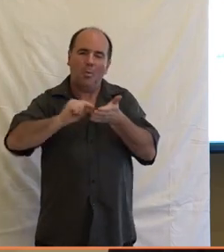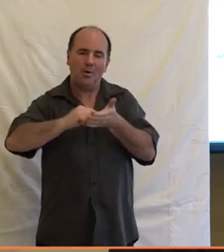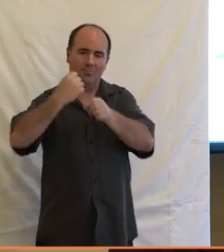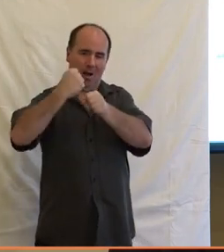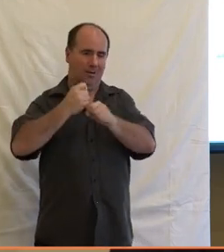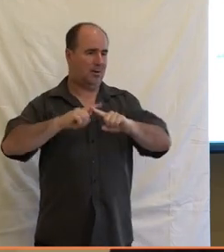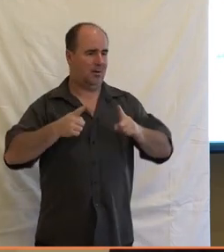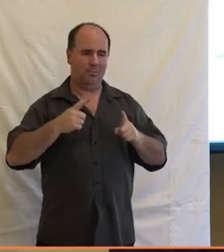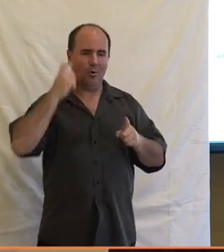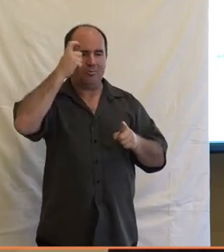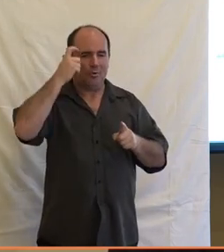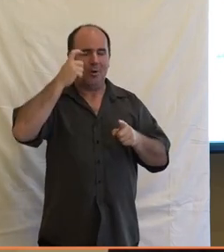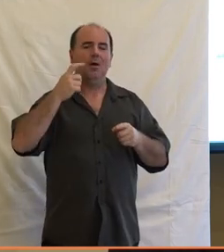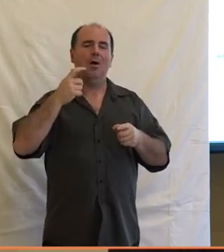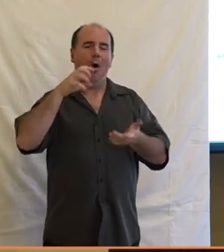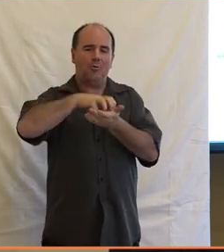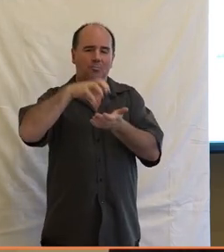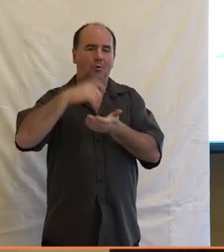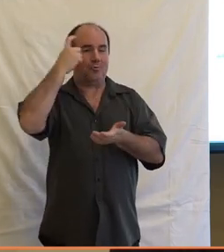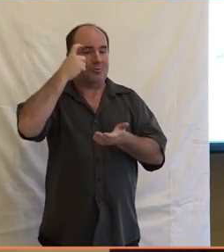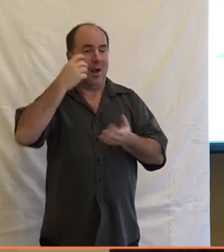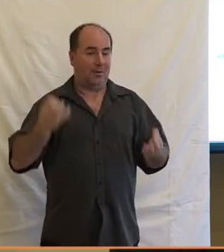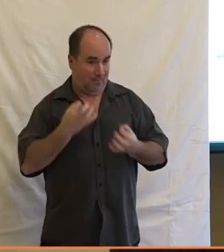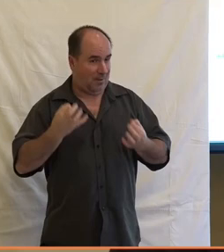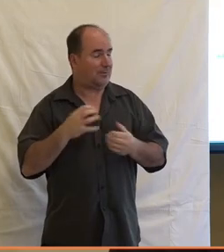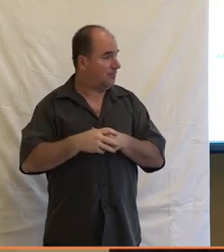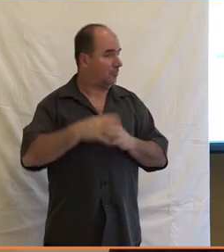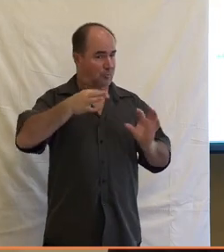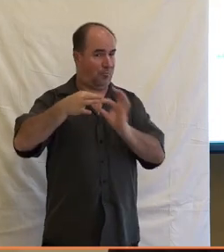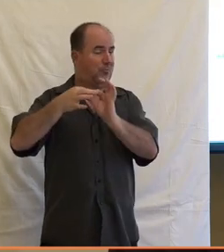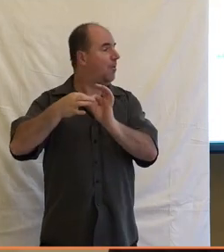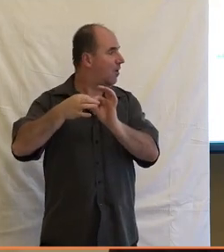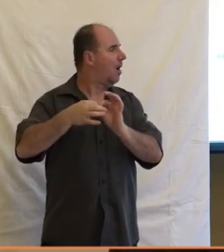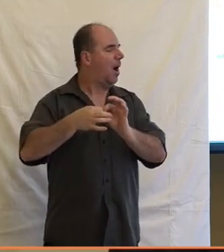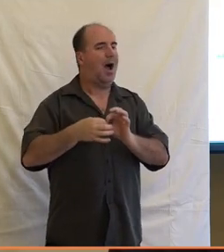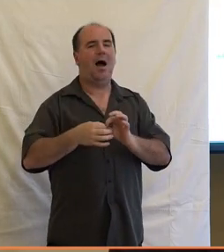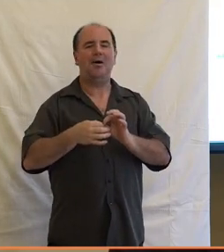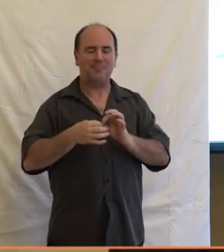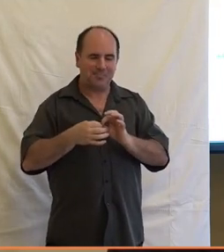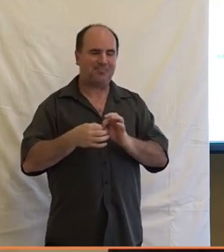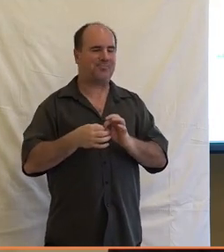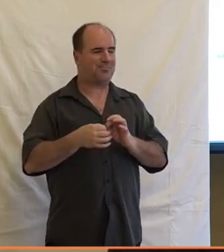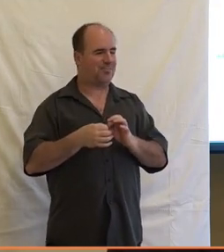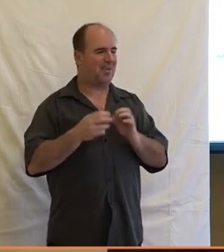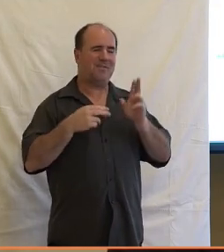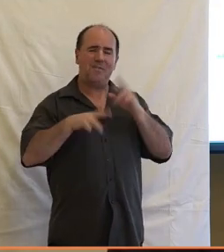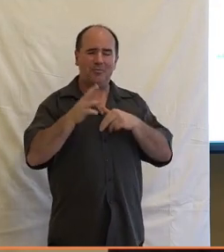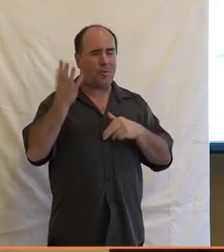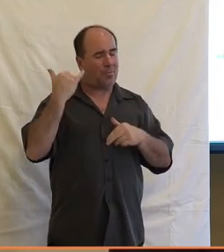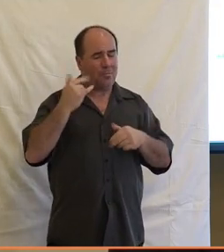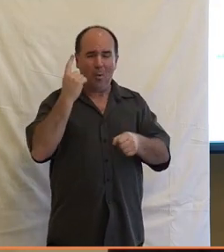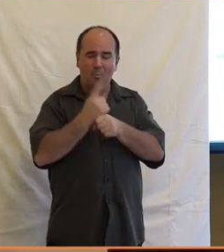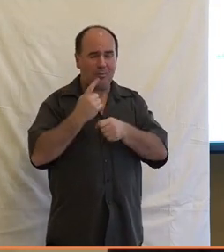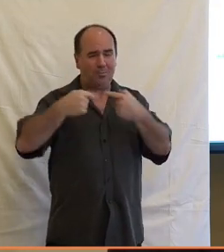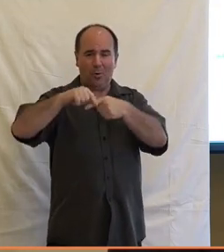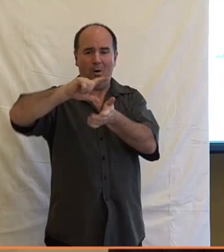ani nemusela být otázka třeba kraje nebo nějakého většího územně správního celku, ale mnohdy opravdu